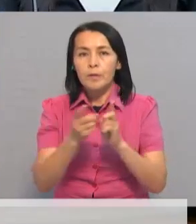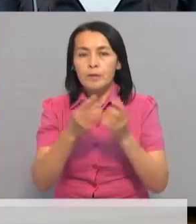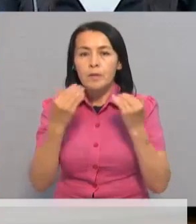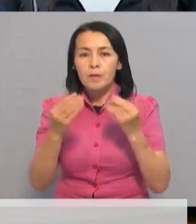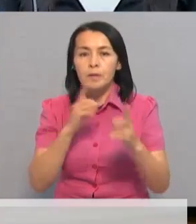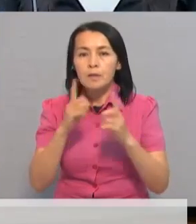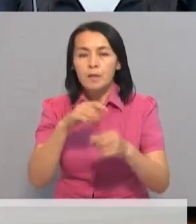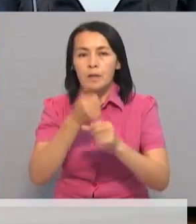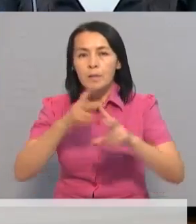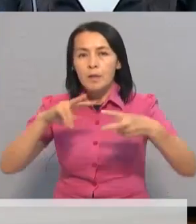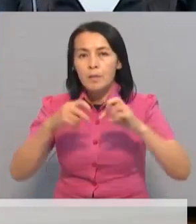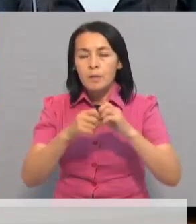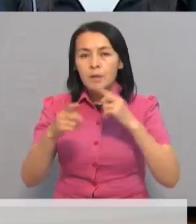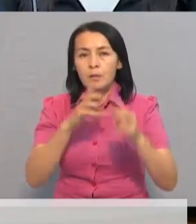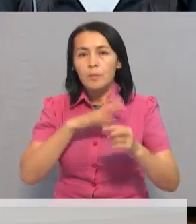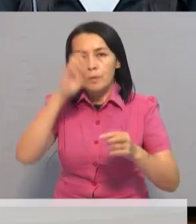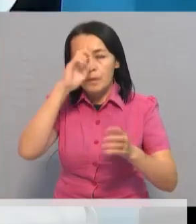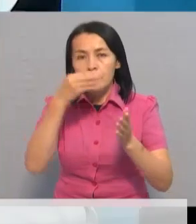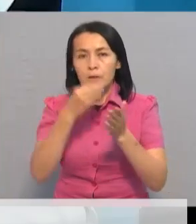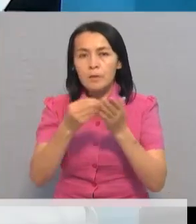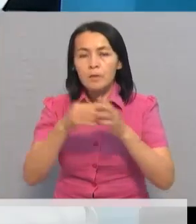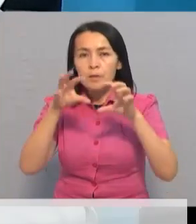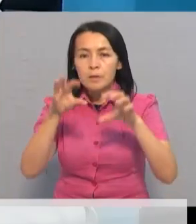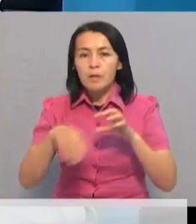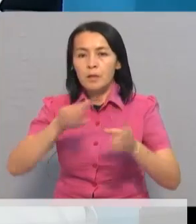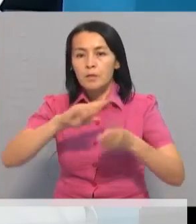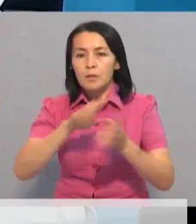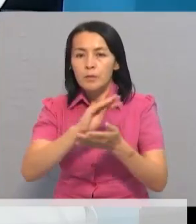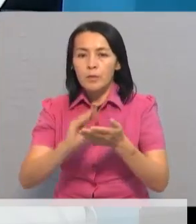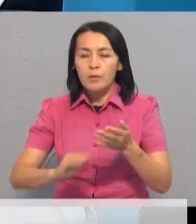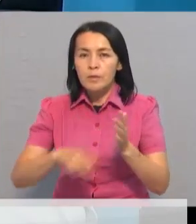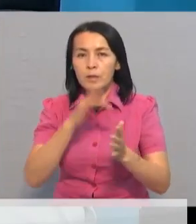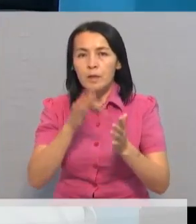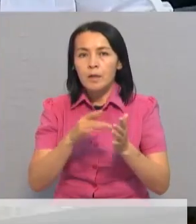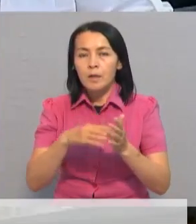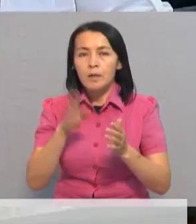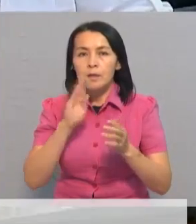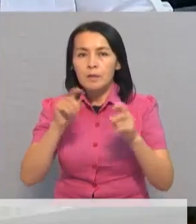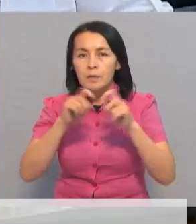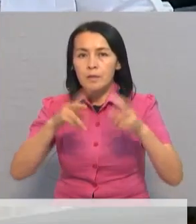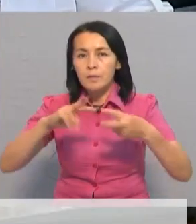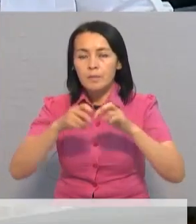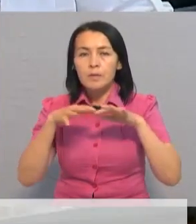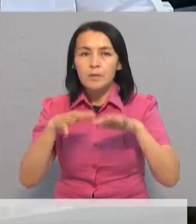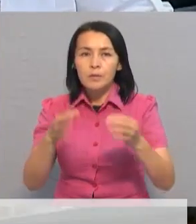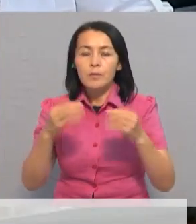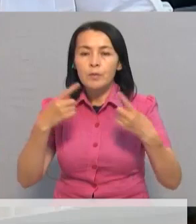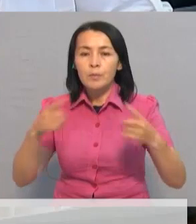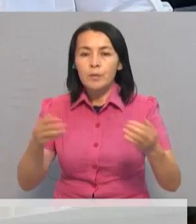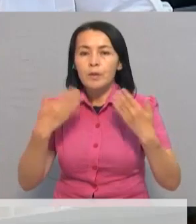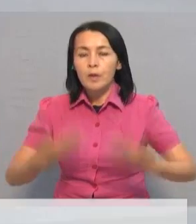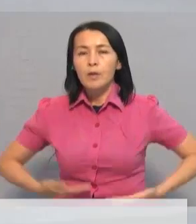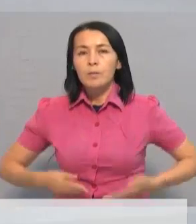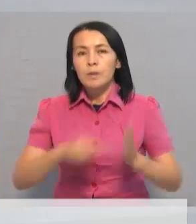Арнайы жиында өзекті мәселе қаралды. Мемлекеттік сатып алу туралы заңға түзету енгізу, қаладағы кәріз жүйесінің проблемасын шешу, одан бөлек